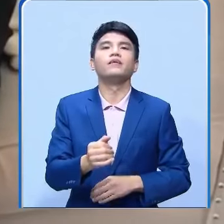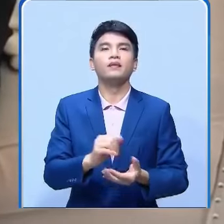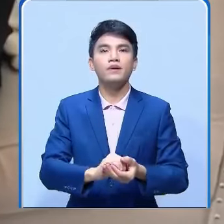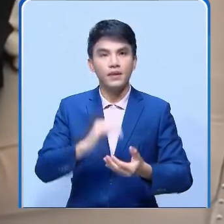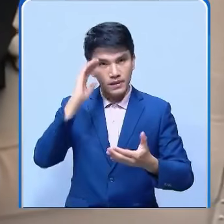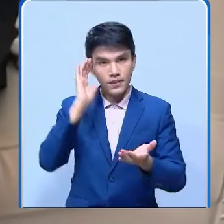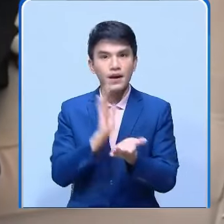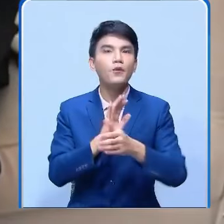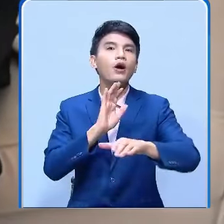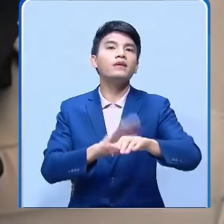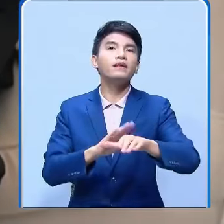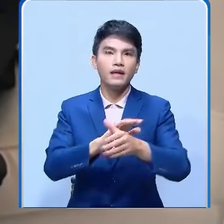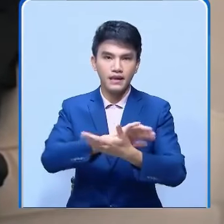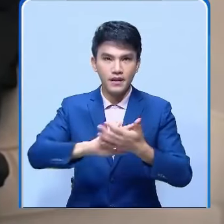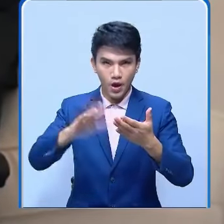ามาตักเตือนแล้วใช่ไหม เข